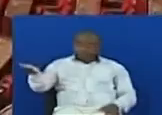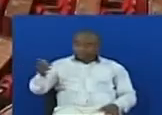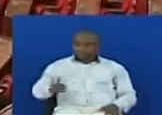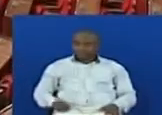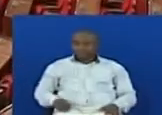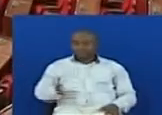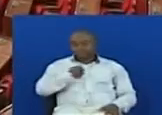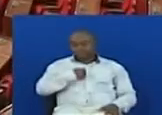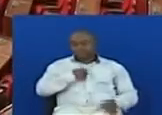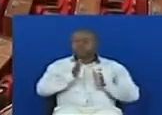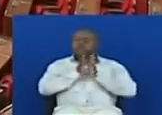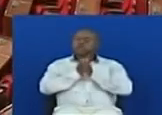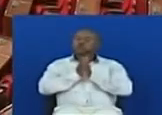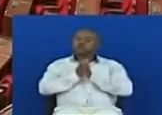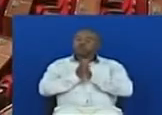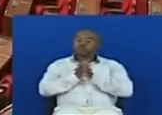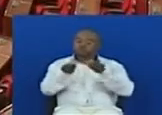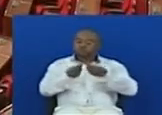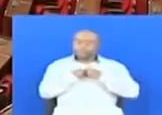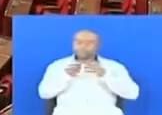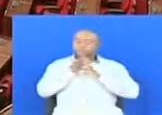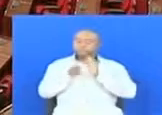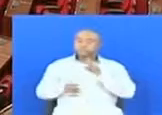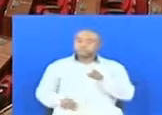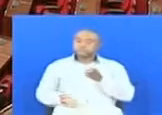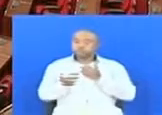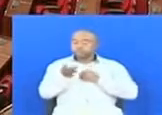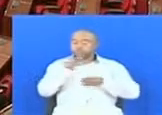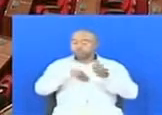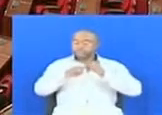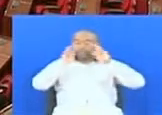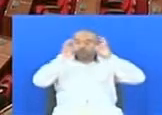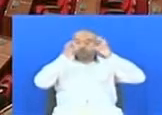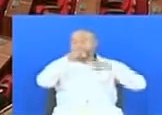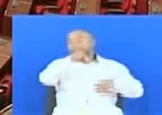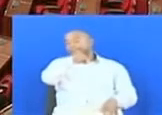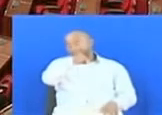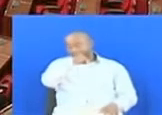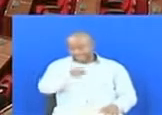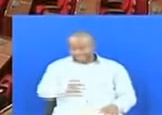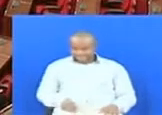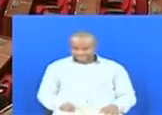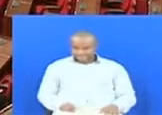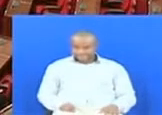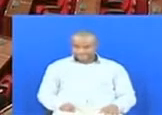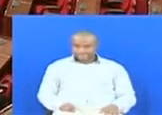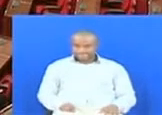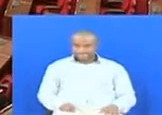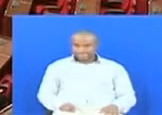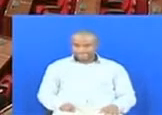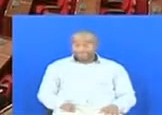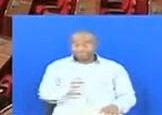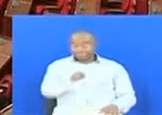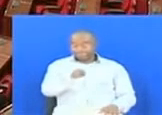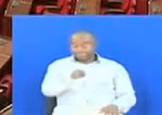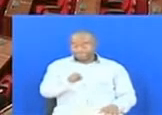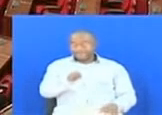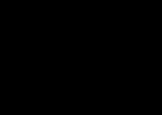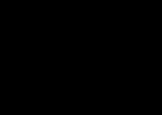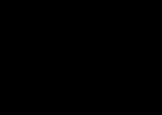nakushukuru sana kwa kunipa fursa hii kuweza kuchangia azimio la